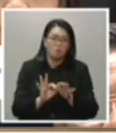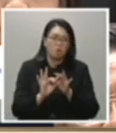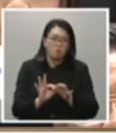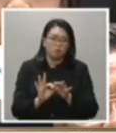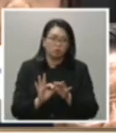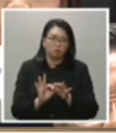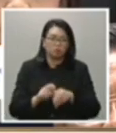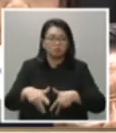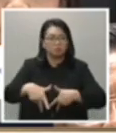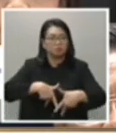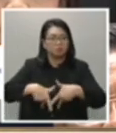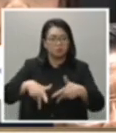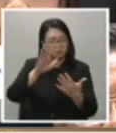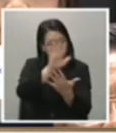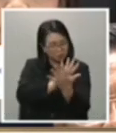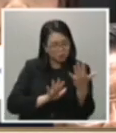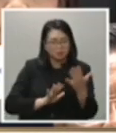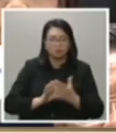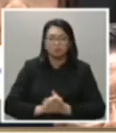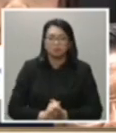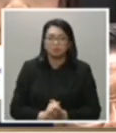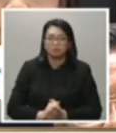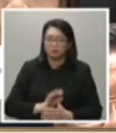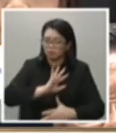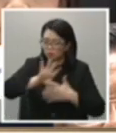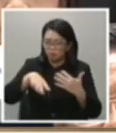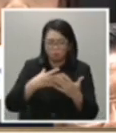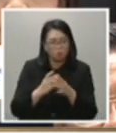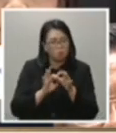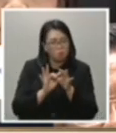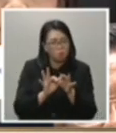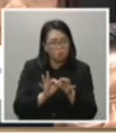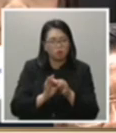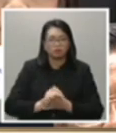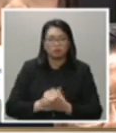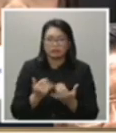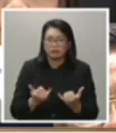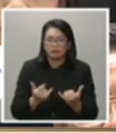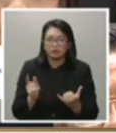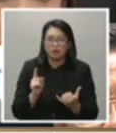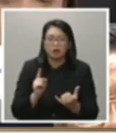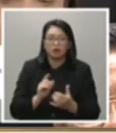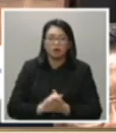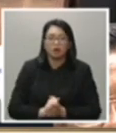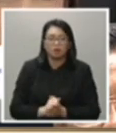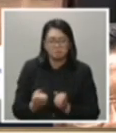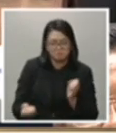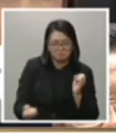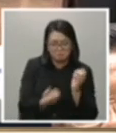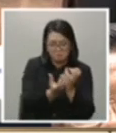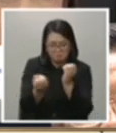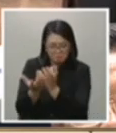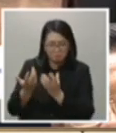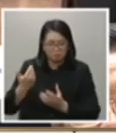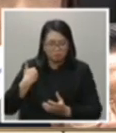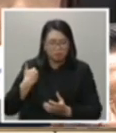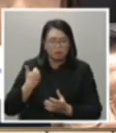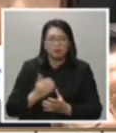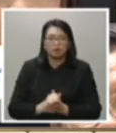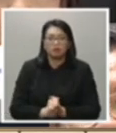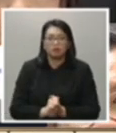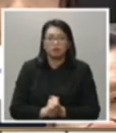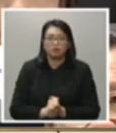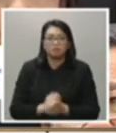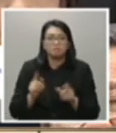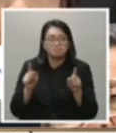นอีกหลายล้านคนนะคะที่กำลังถูกกระทบแล้วก็ได้รับเครา